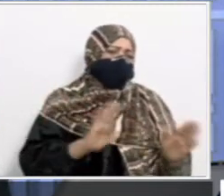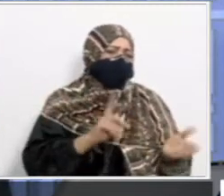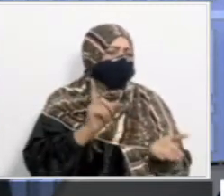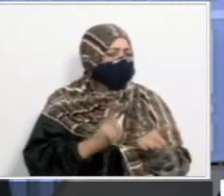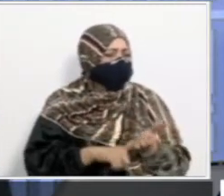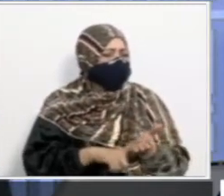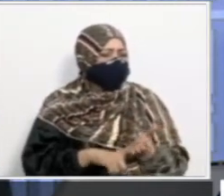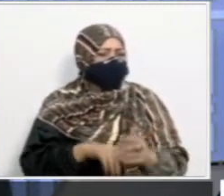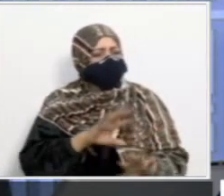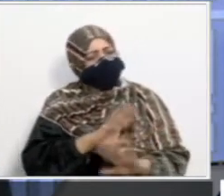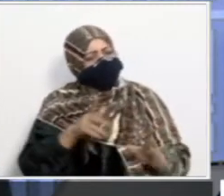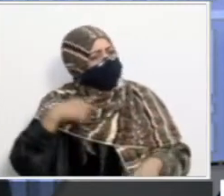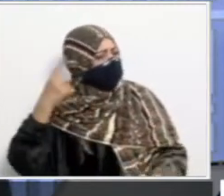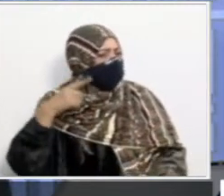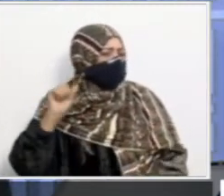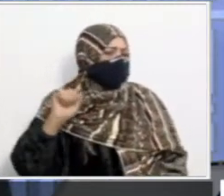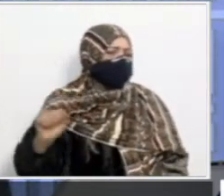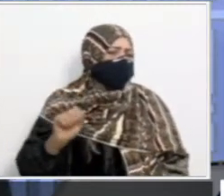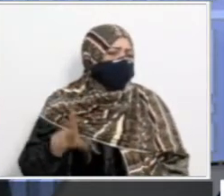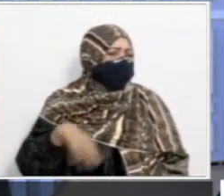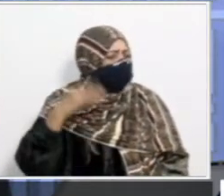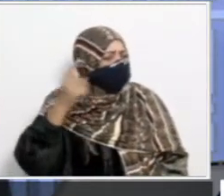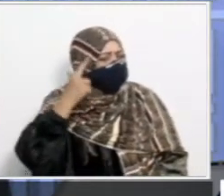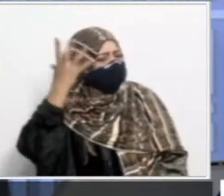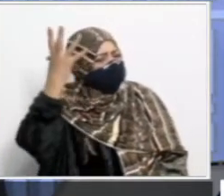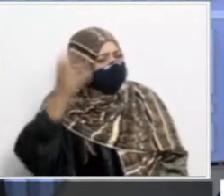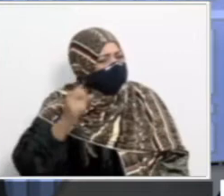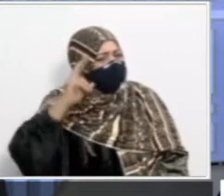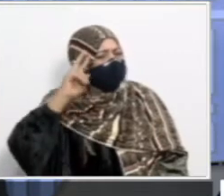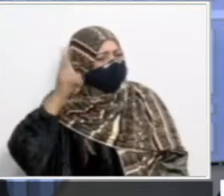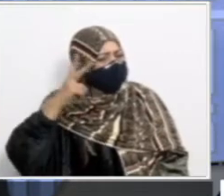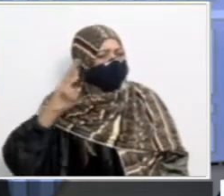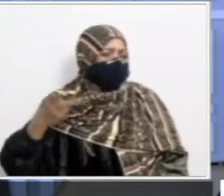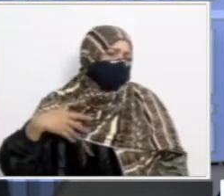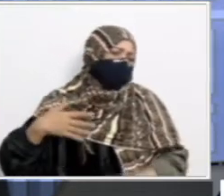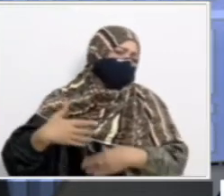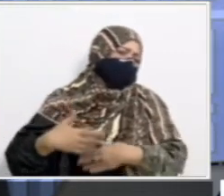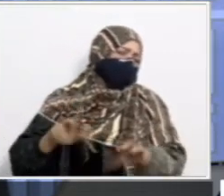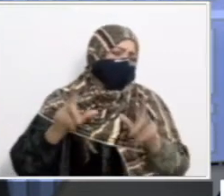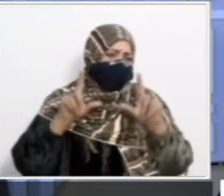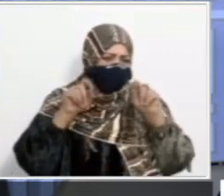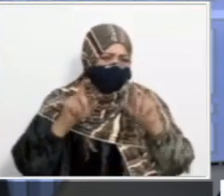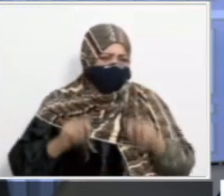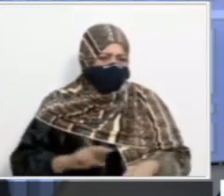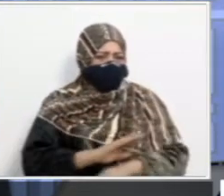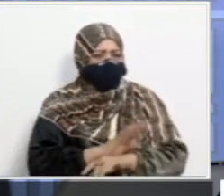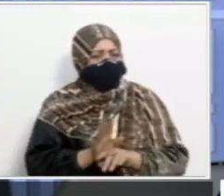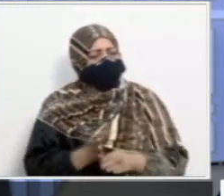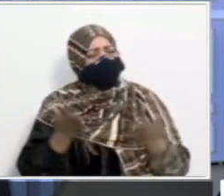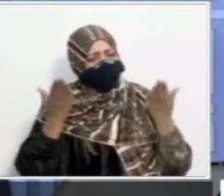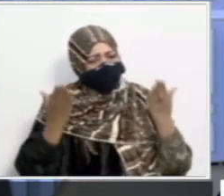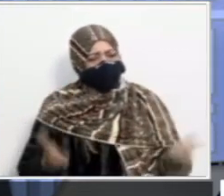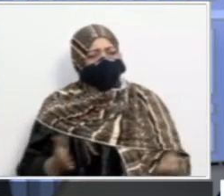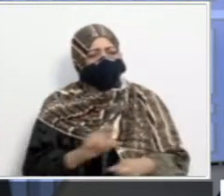نافع أو غير نافع. لكن على كل إن هذا العلاج كان فيه علاج بهذا الشيء فليجرب عند أهل الاختصاص، إذا كان